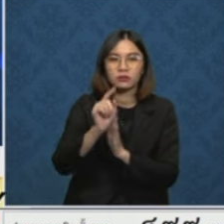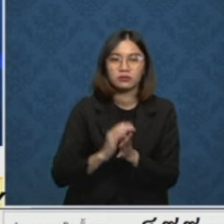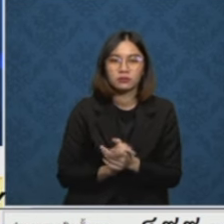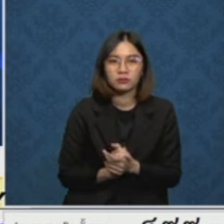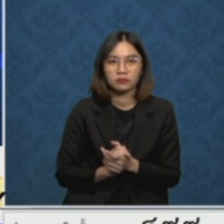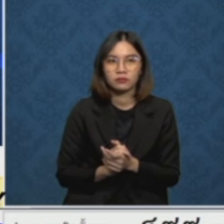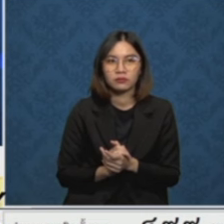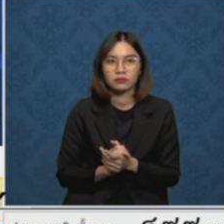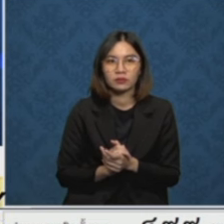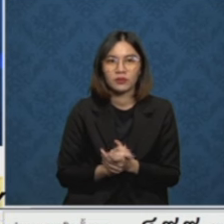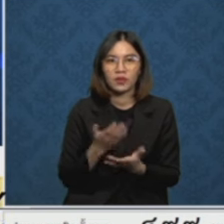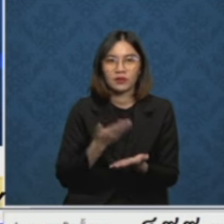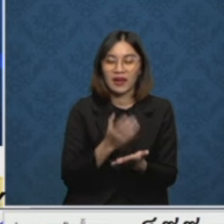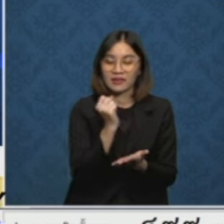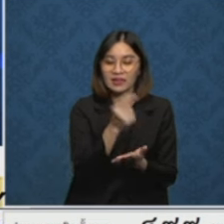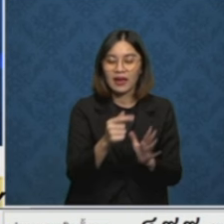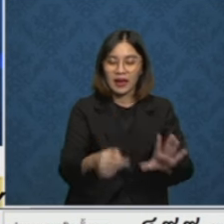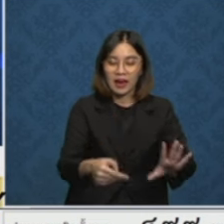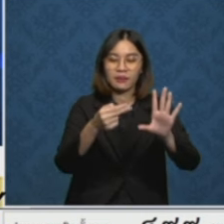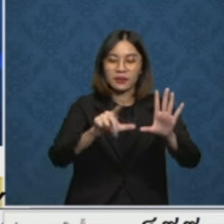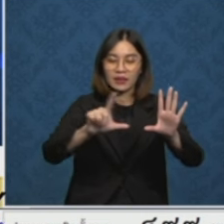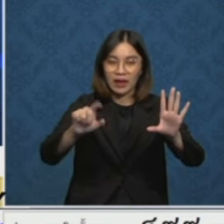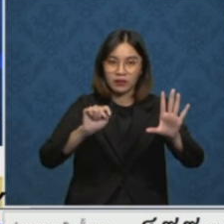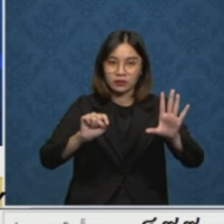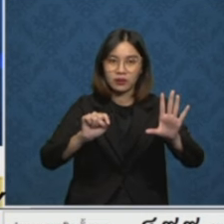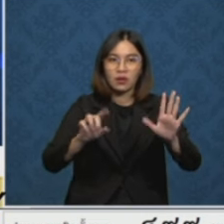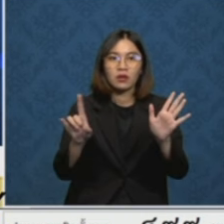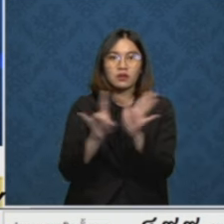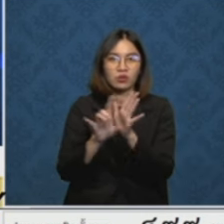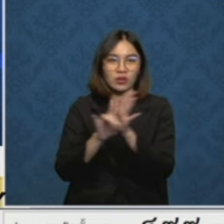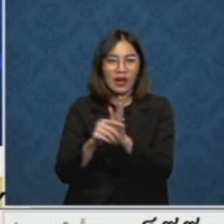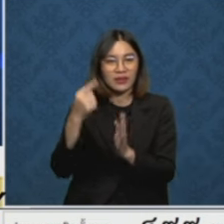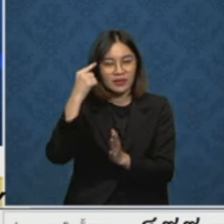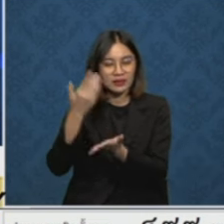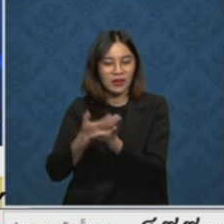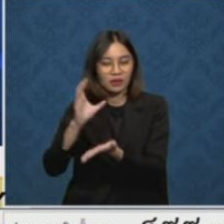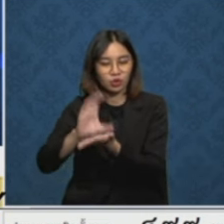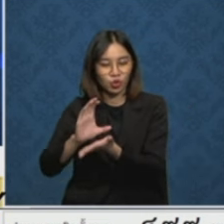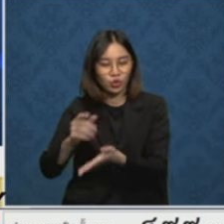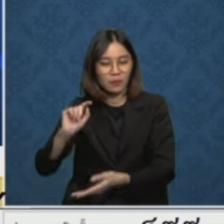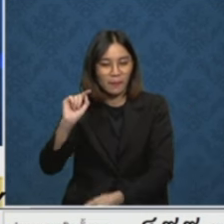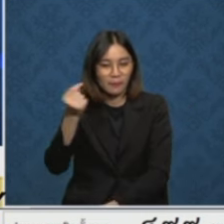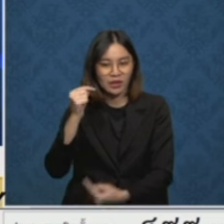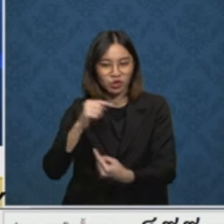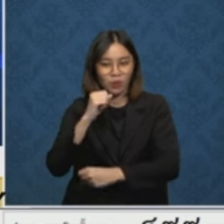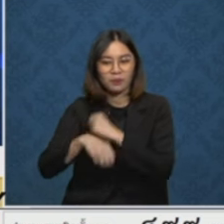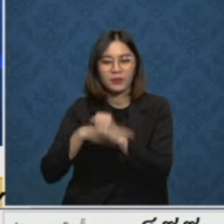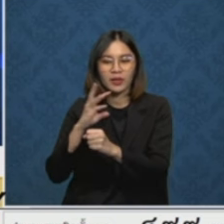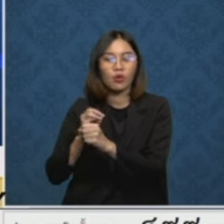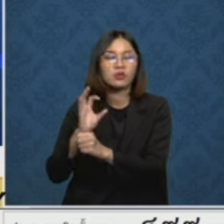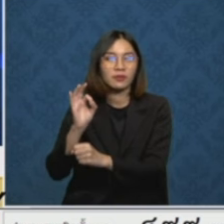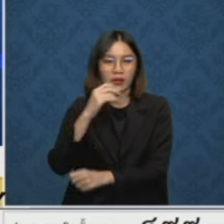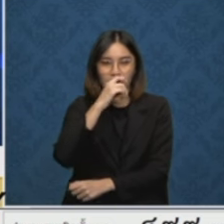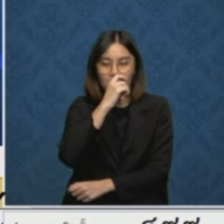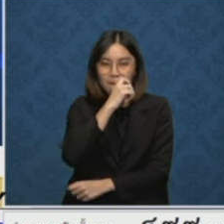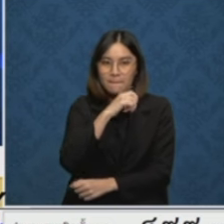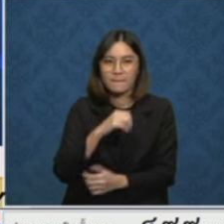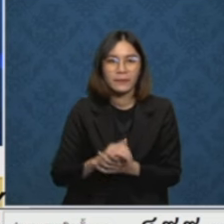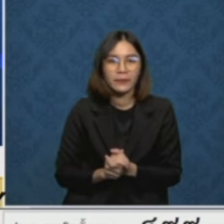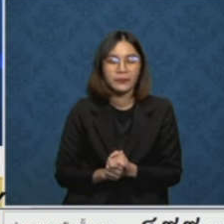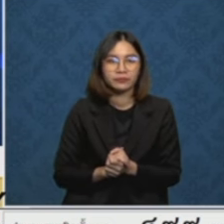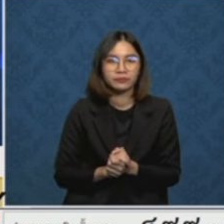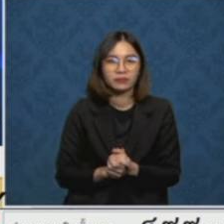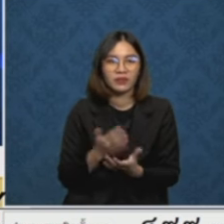ถ้าใช้ตรงนี้ไป 50,000 ล้านนะคะสุดท้ายก็ต้องมาตั้งคืนในปี69ต่อไปอยู่ดีแบ